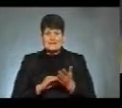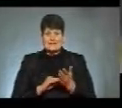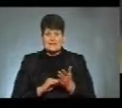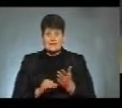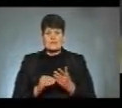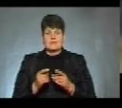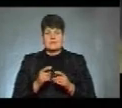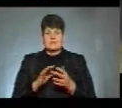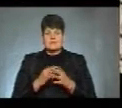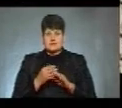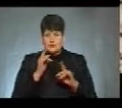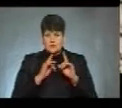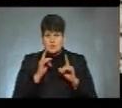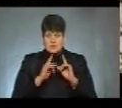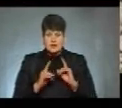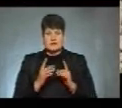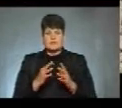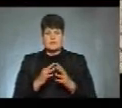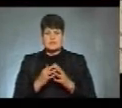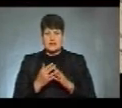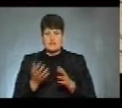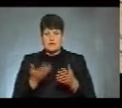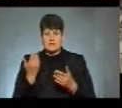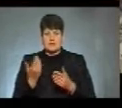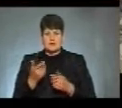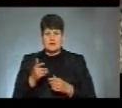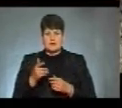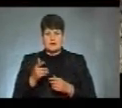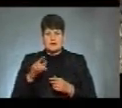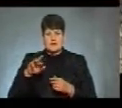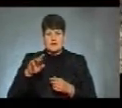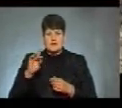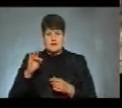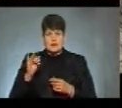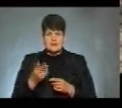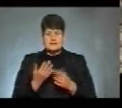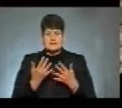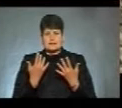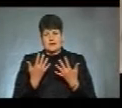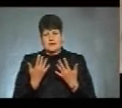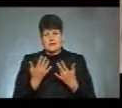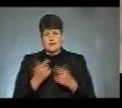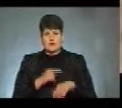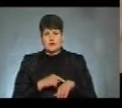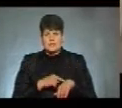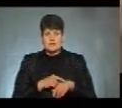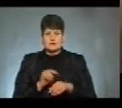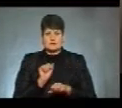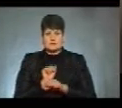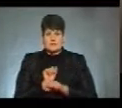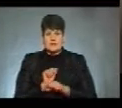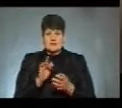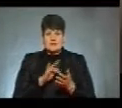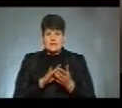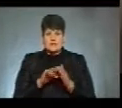Михайла Кошніра, у селі є три яри, з яких негода вимила гірську породу. Це на кілька годин заблокувало центральну вулицю. Центральна дорога повністю